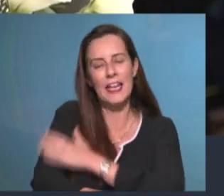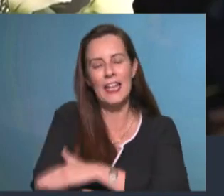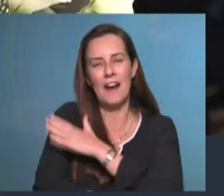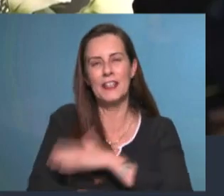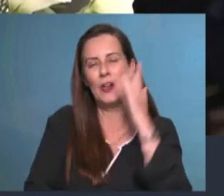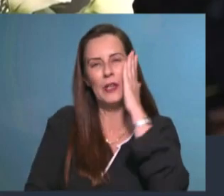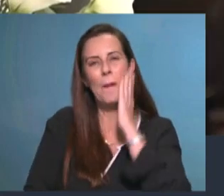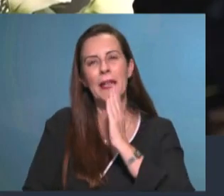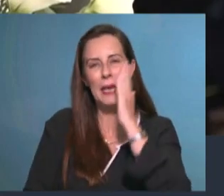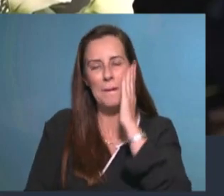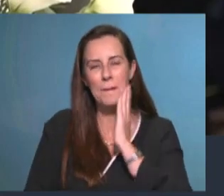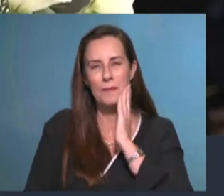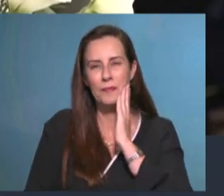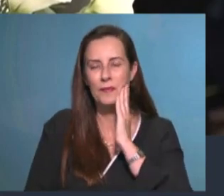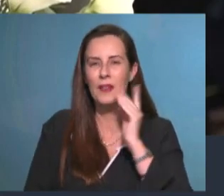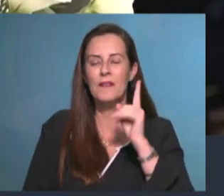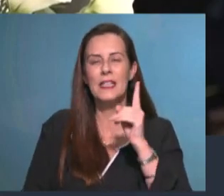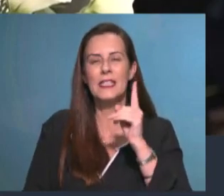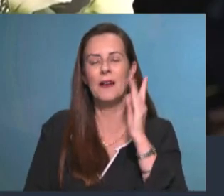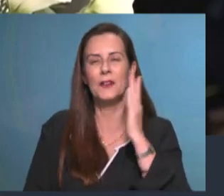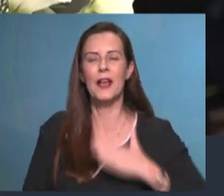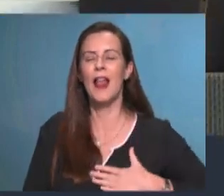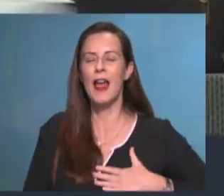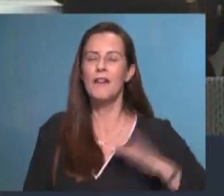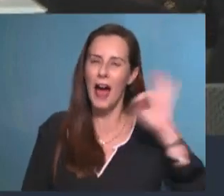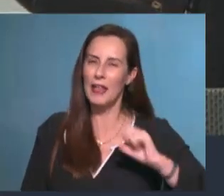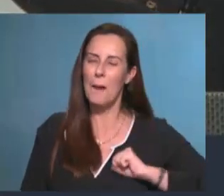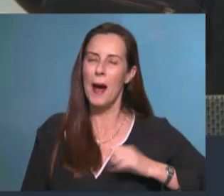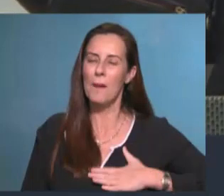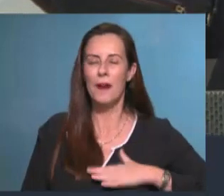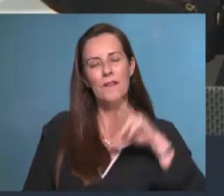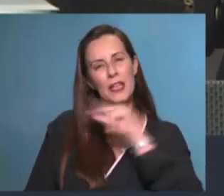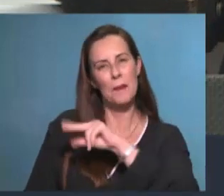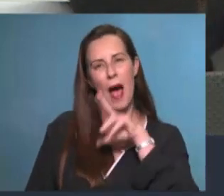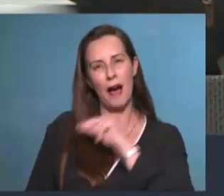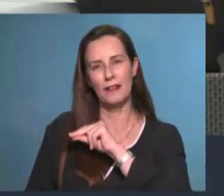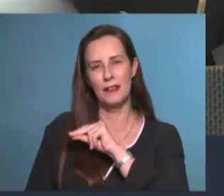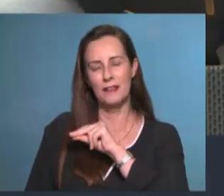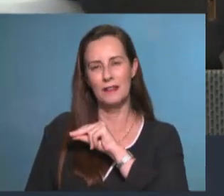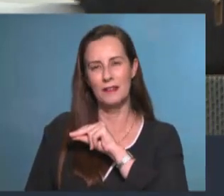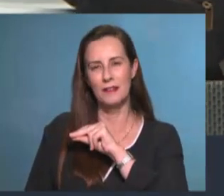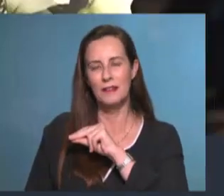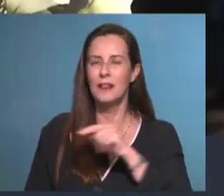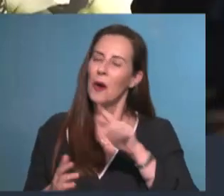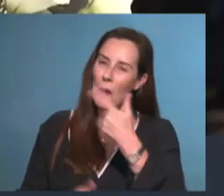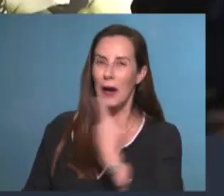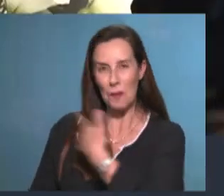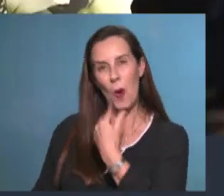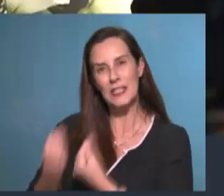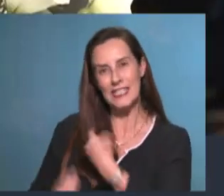הפנים, ושמתי לו יד על הלב שעדיין פעם, ודיברתי אליו. בוא נשחק את המשחק